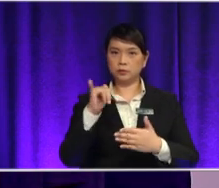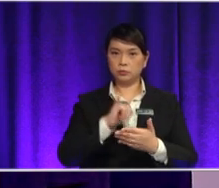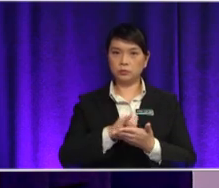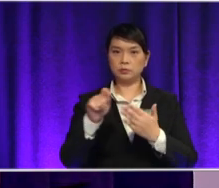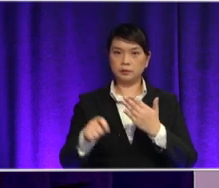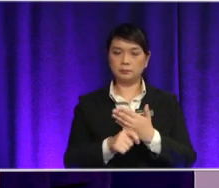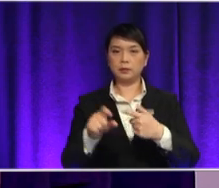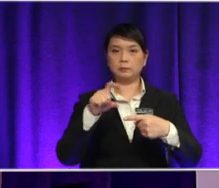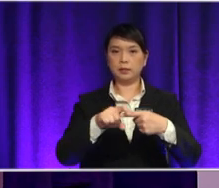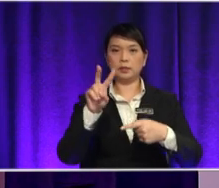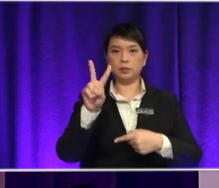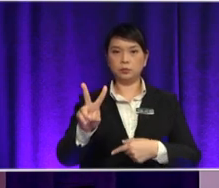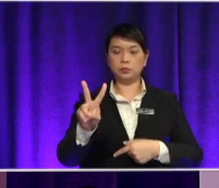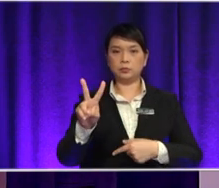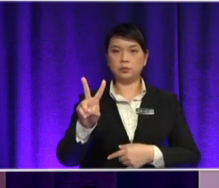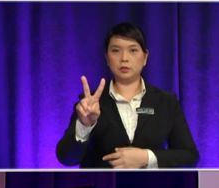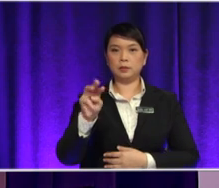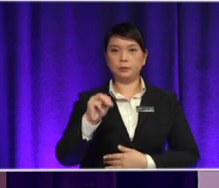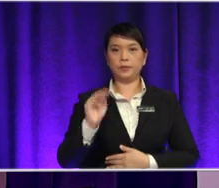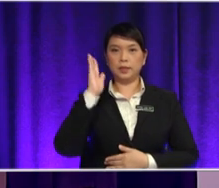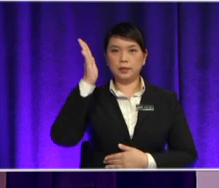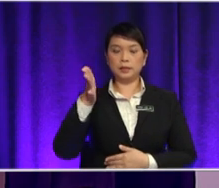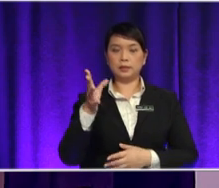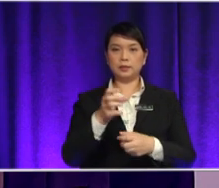154, bahagi dengan dua, murid akan dapat